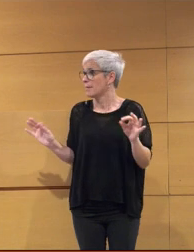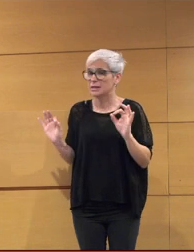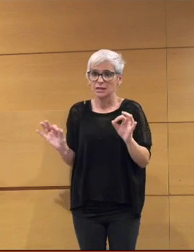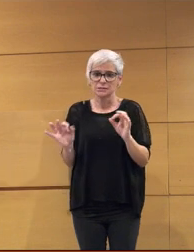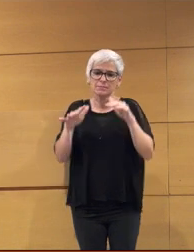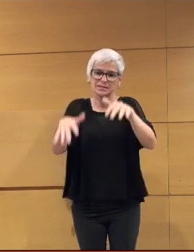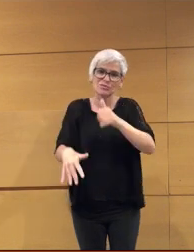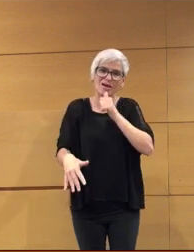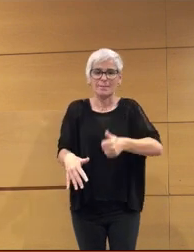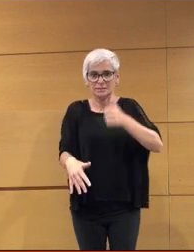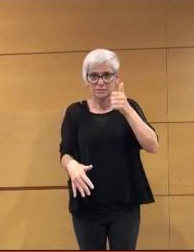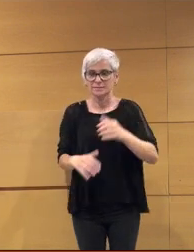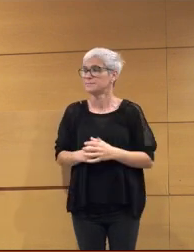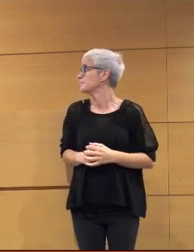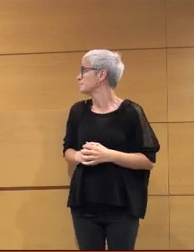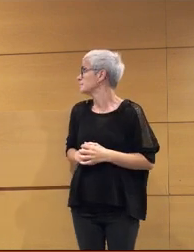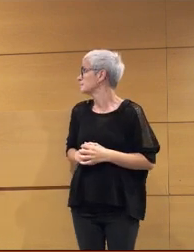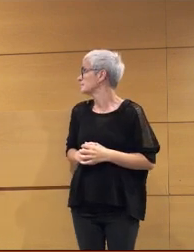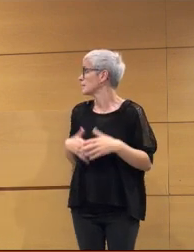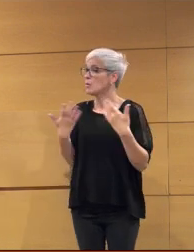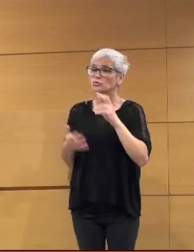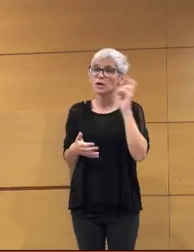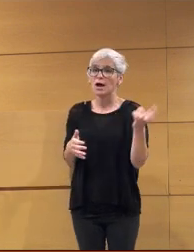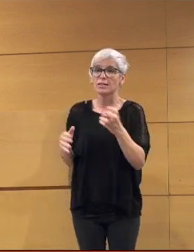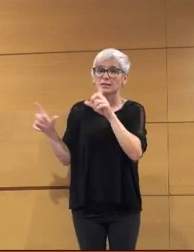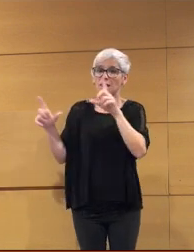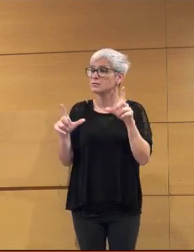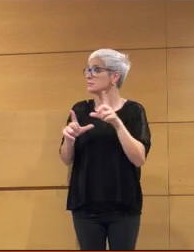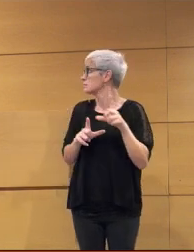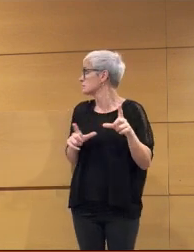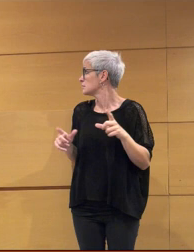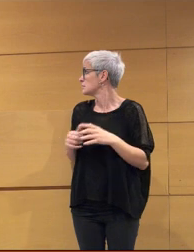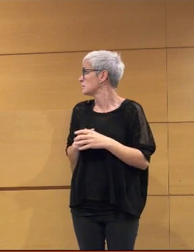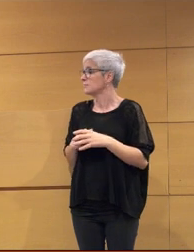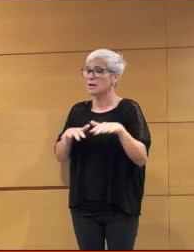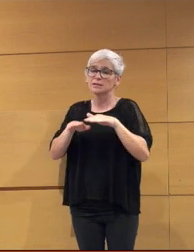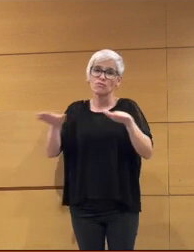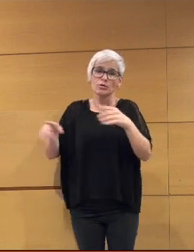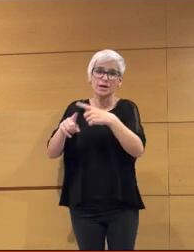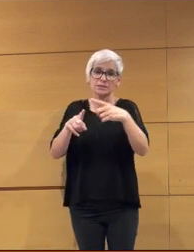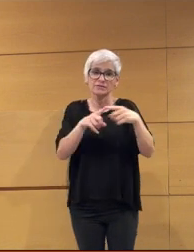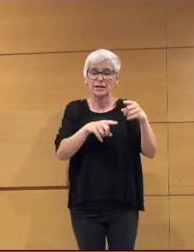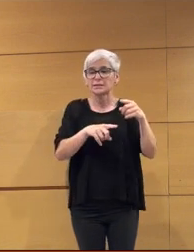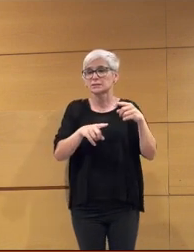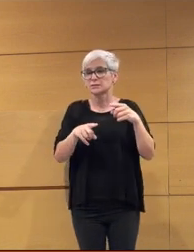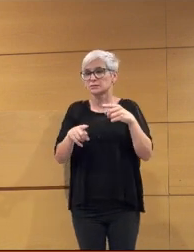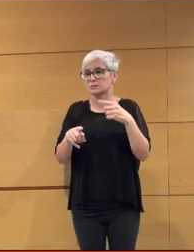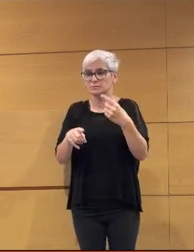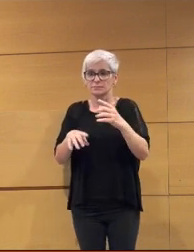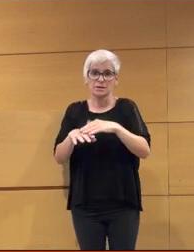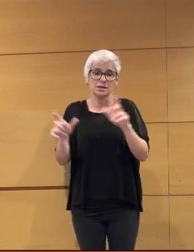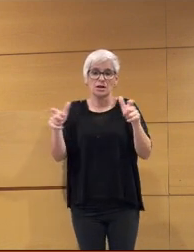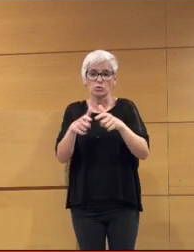més immersius. I llavors, altres casos de diferents plataformes a l'hora de mantenir